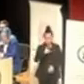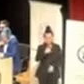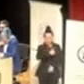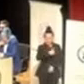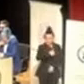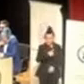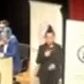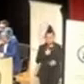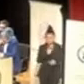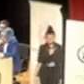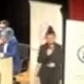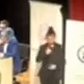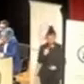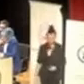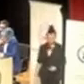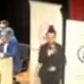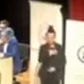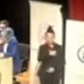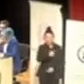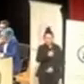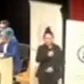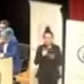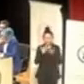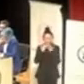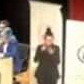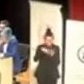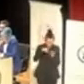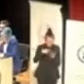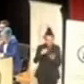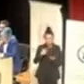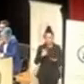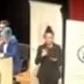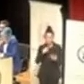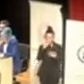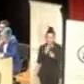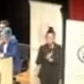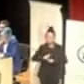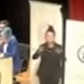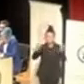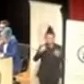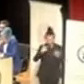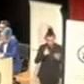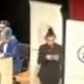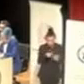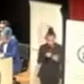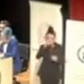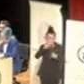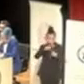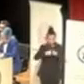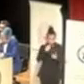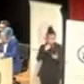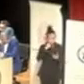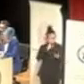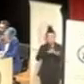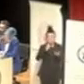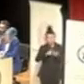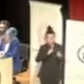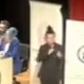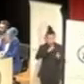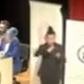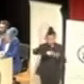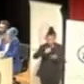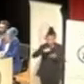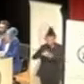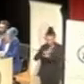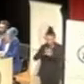ediyorum projesine ilişkin bir protokol imzalanmıştı. Ve biz ilk defa lise öğrencilerini kabul etmiştik. Lise öğrencileri üyelerimiz için